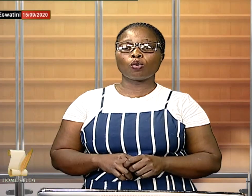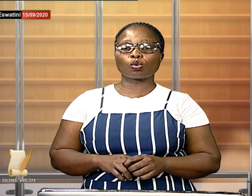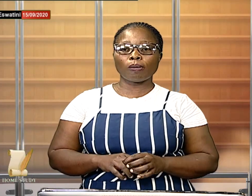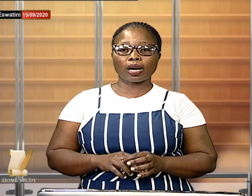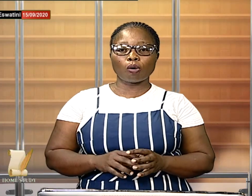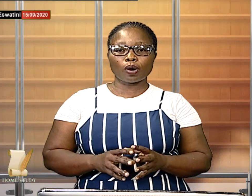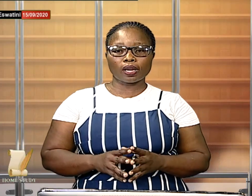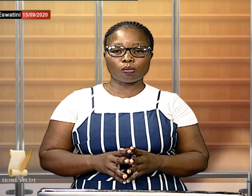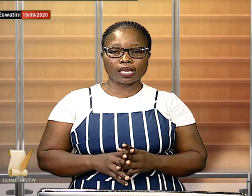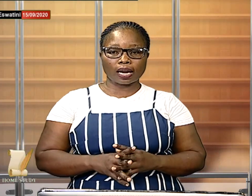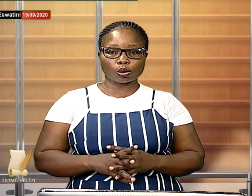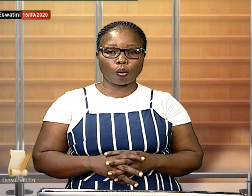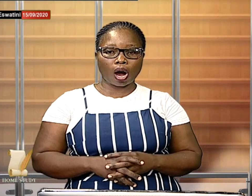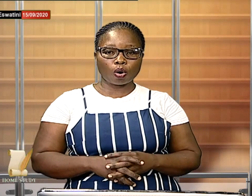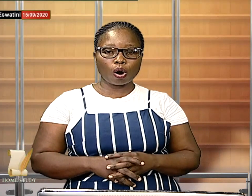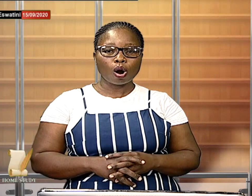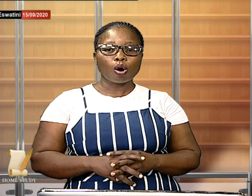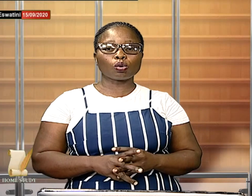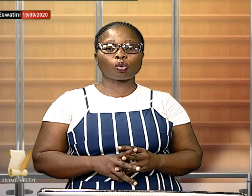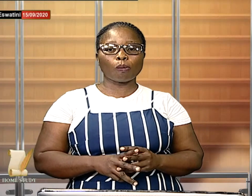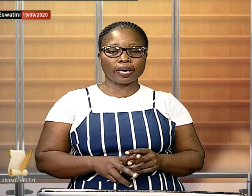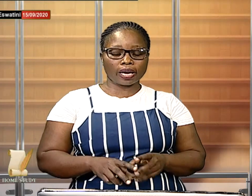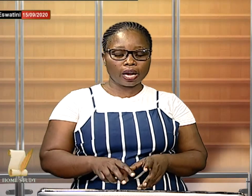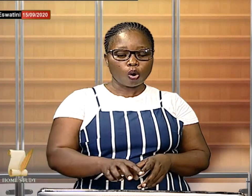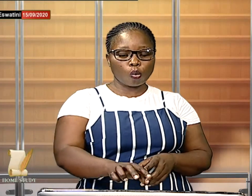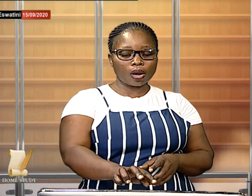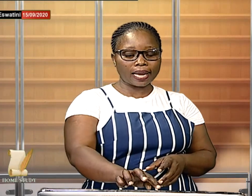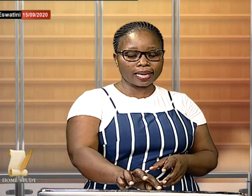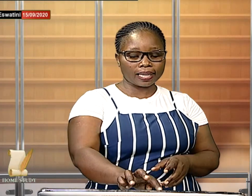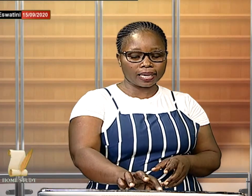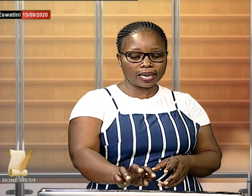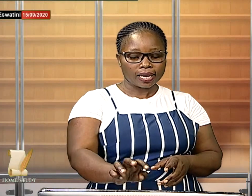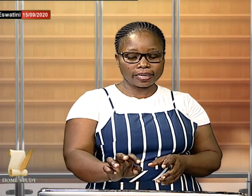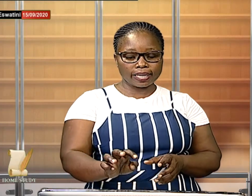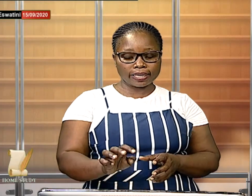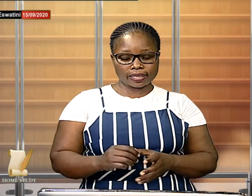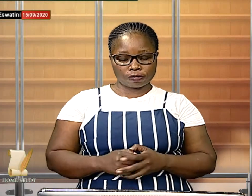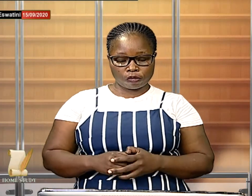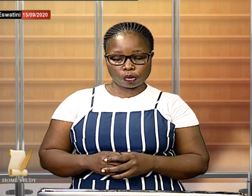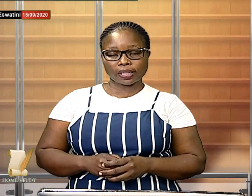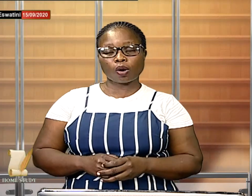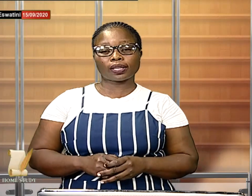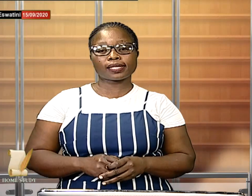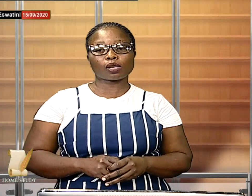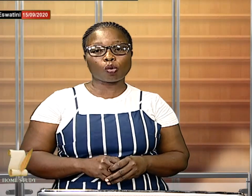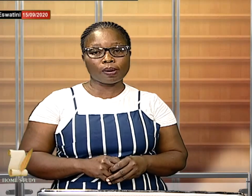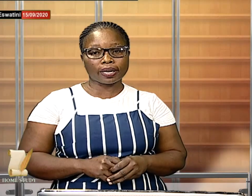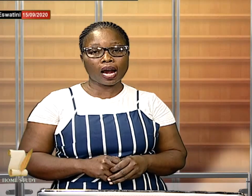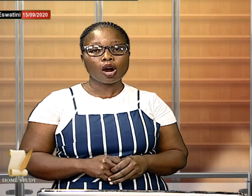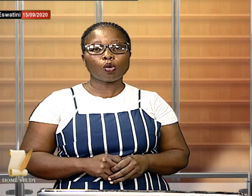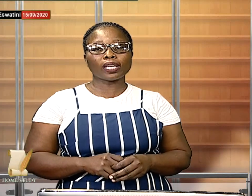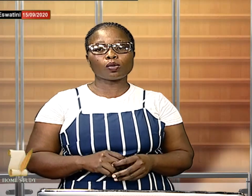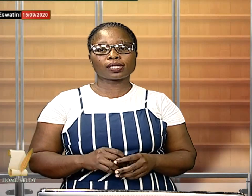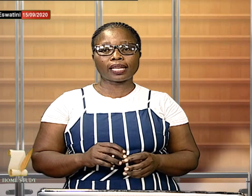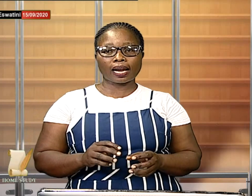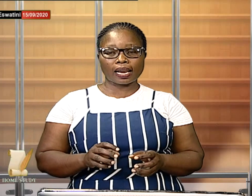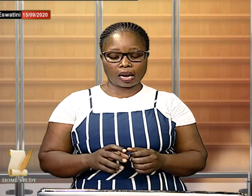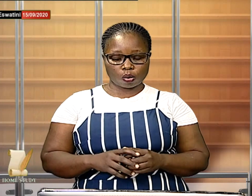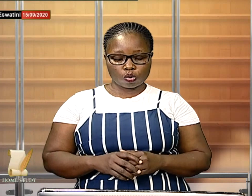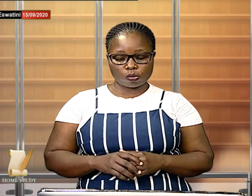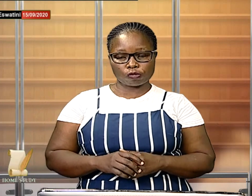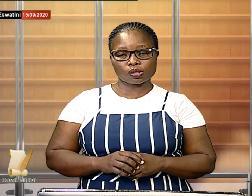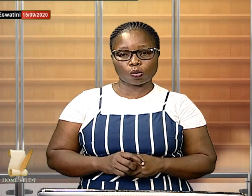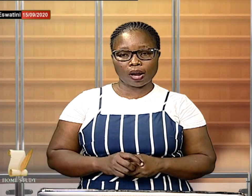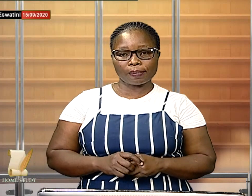ungakuyekeli uchubeka ubukele umsakato wakho uchubeke ulalele netifumvo takho tisachubeka